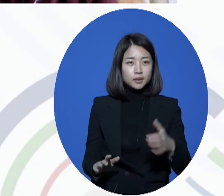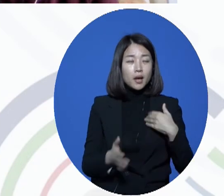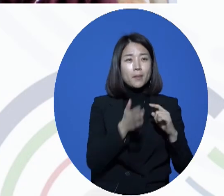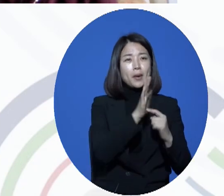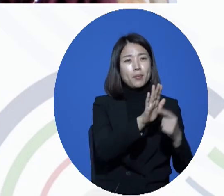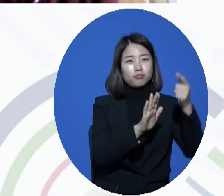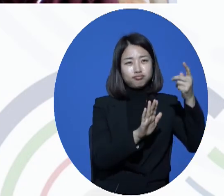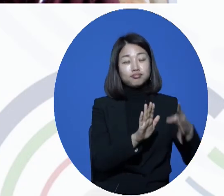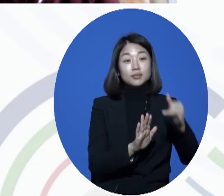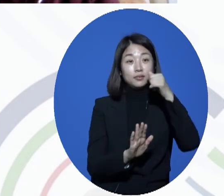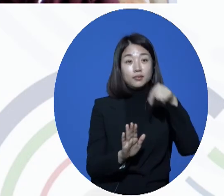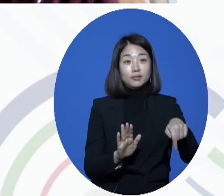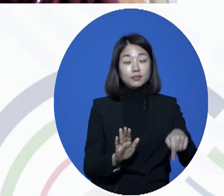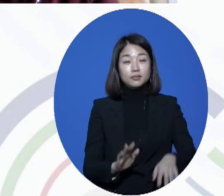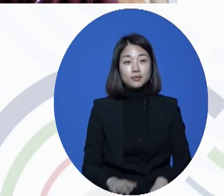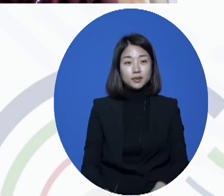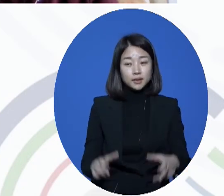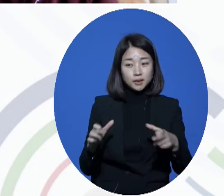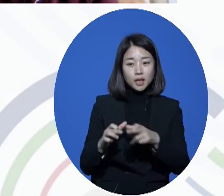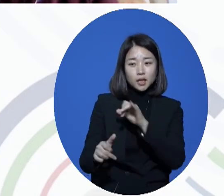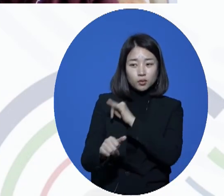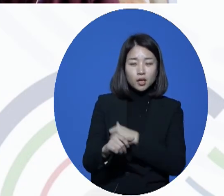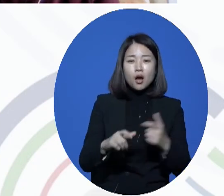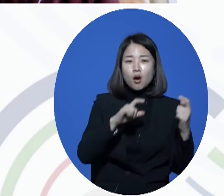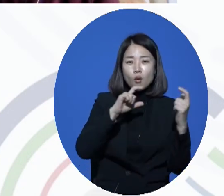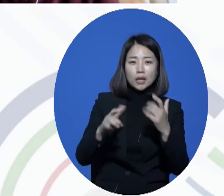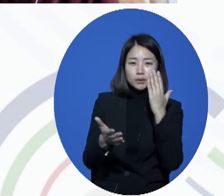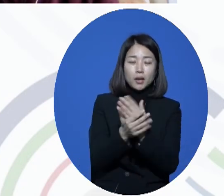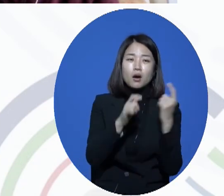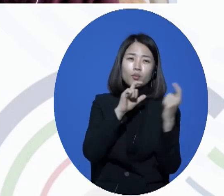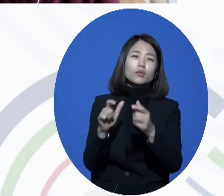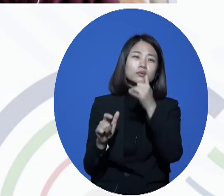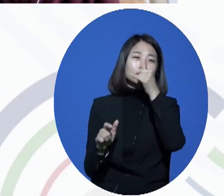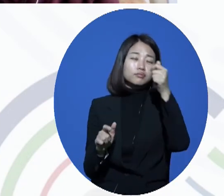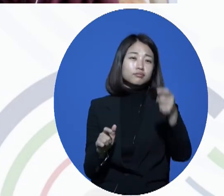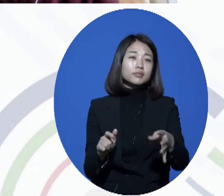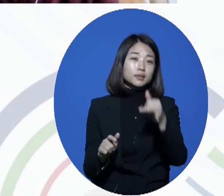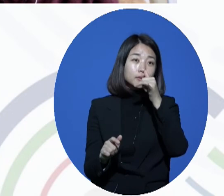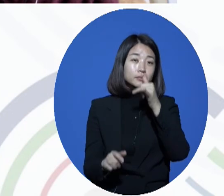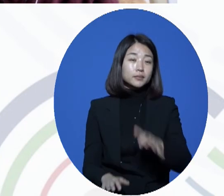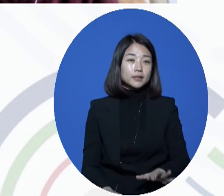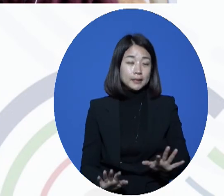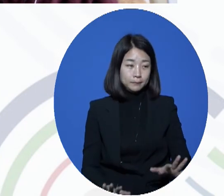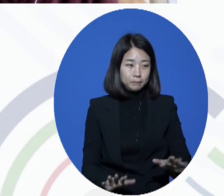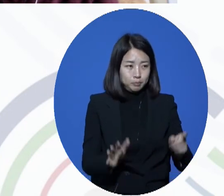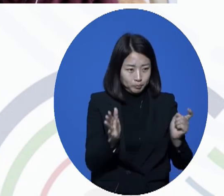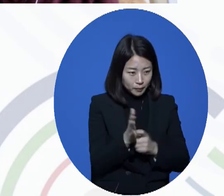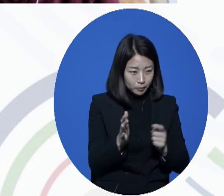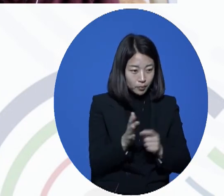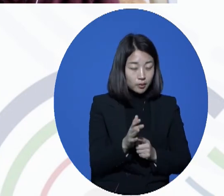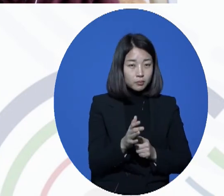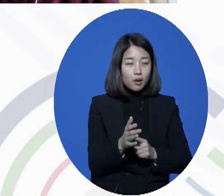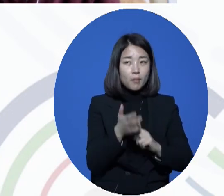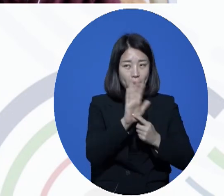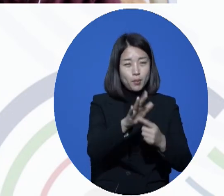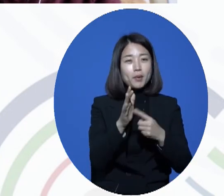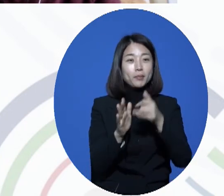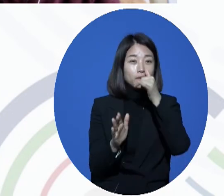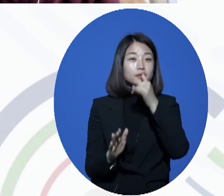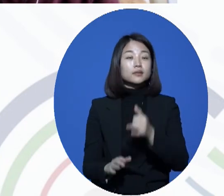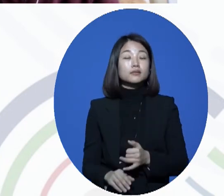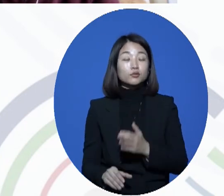발표한 바 있습니다. 이런 것도 하나의 활동 중에 하나인데 가장 중대한 위반 사례에 대해서는 즉각적인 긴급 성명도 발표했습니다.